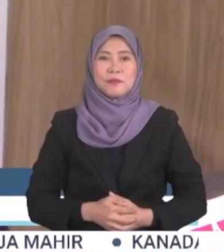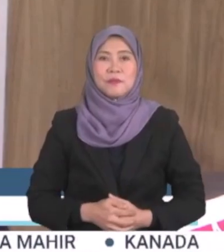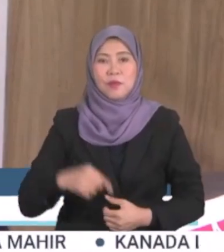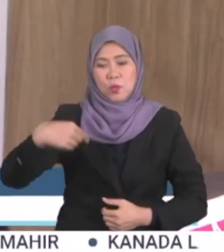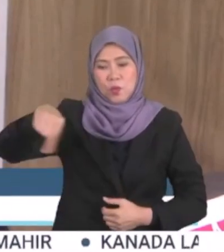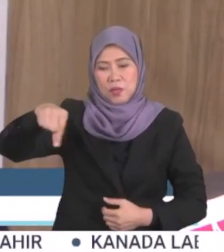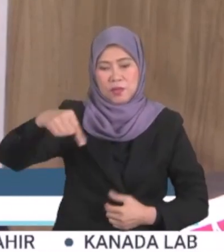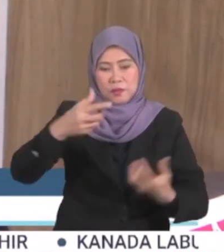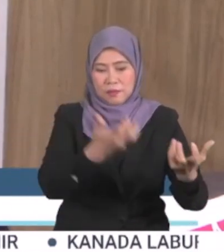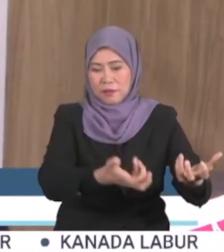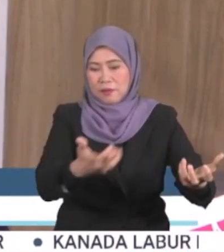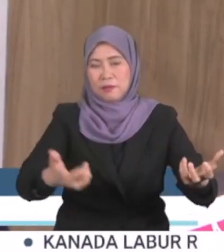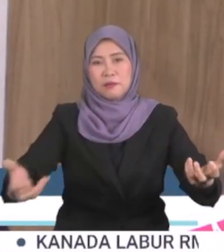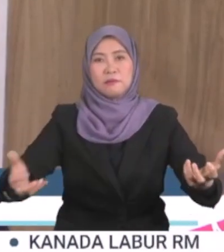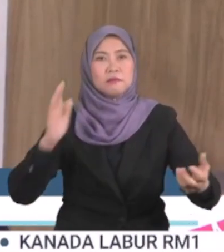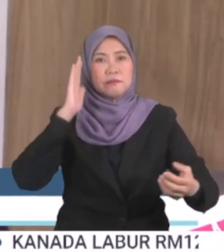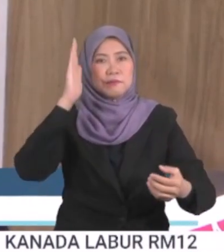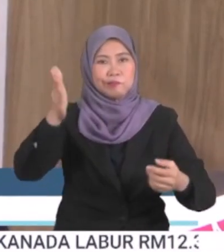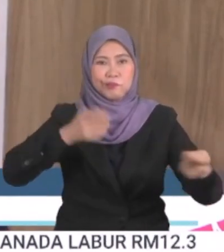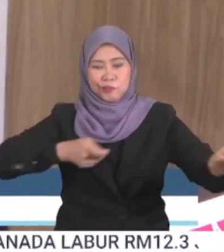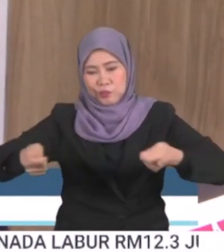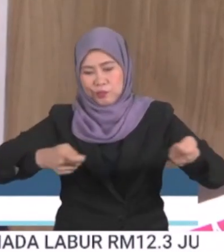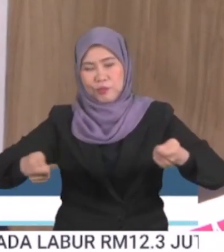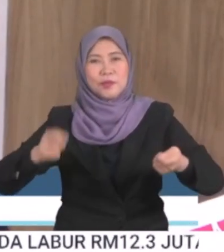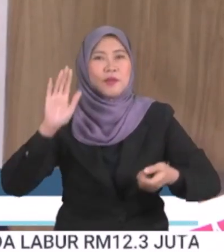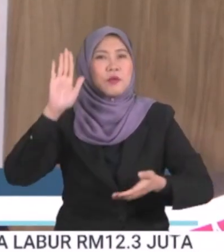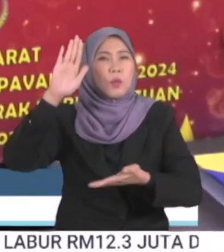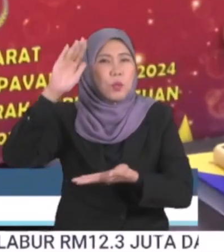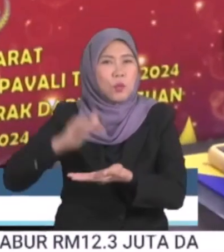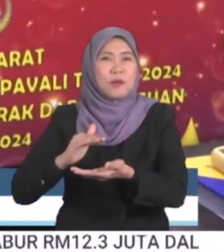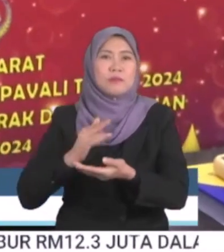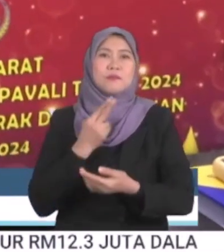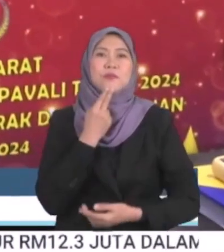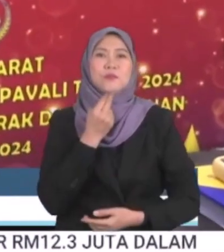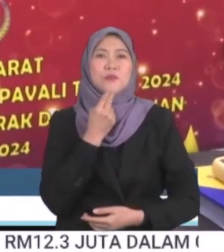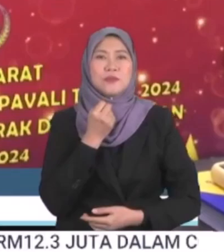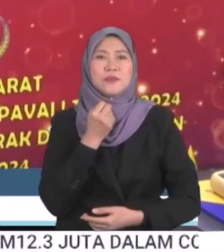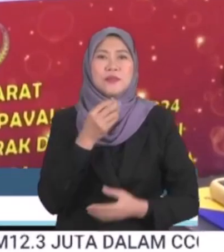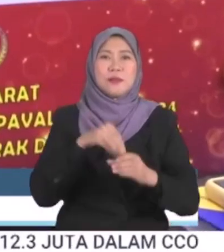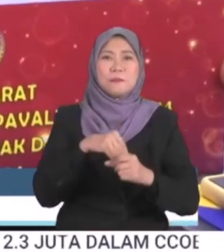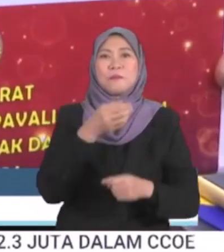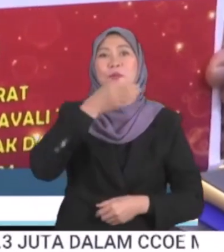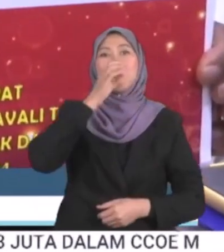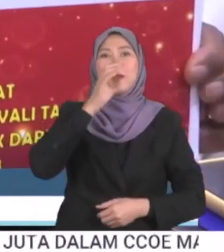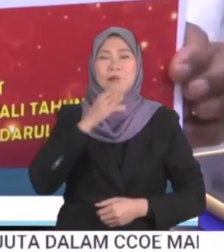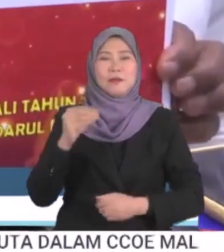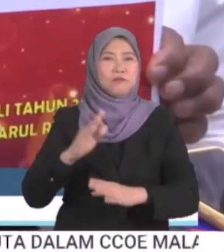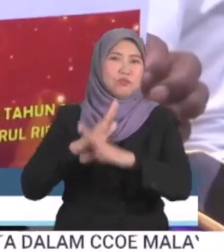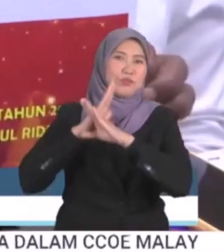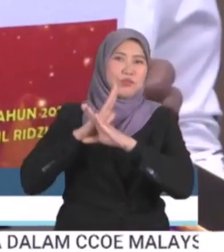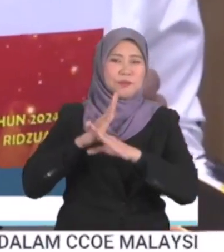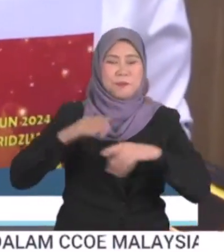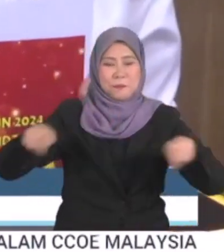Kualiti hidangan akan dikawal pegawai kesihatan negeri dengan mengurangkan gula dalam minuman dan larangan makanan berminyak.